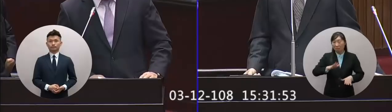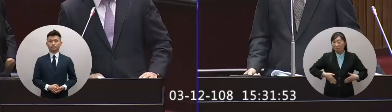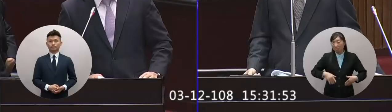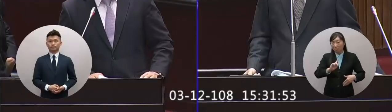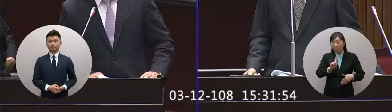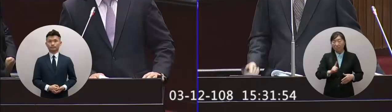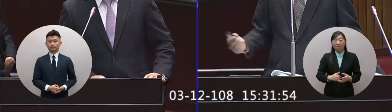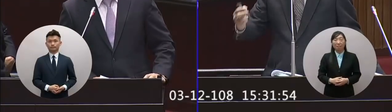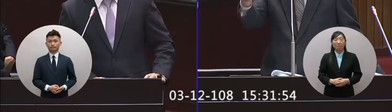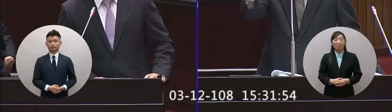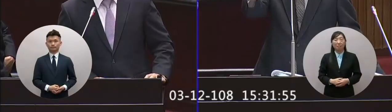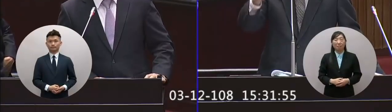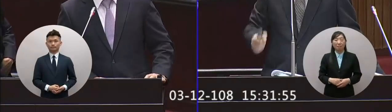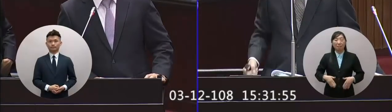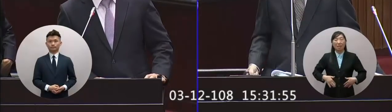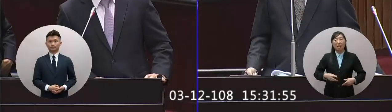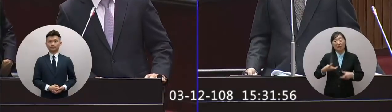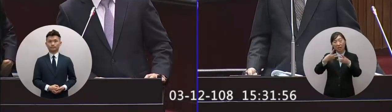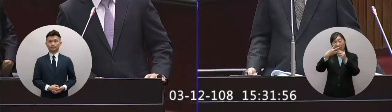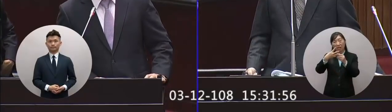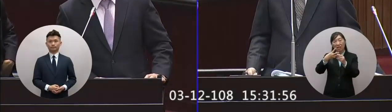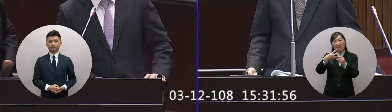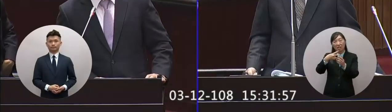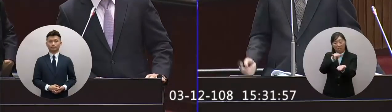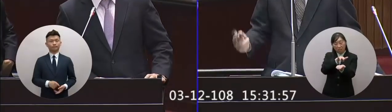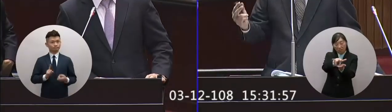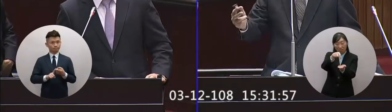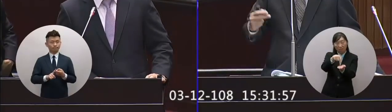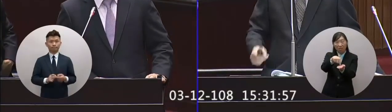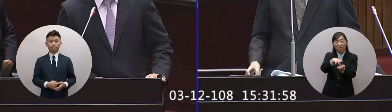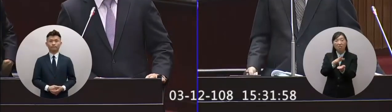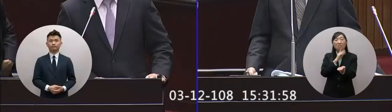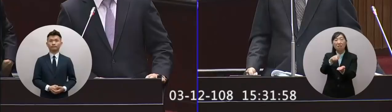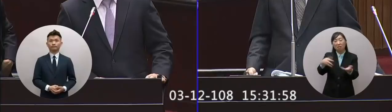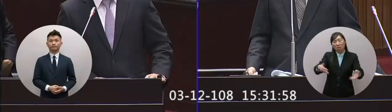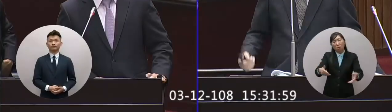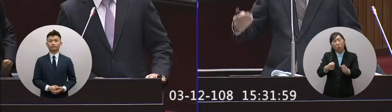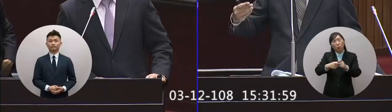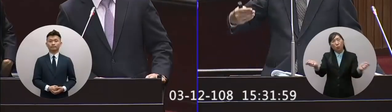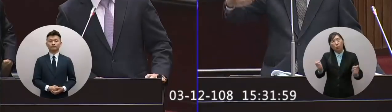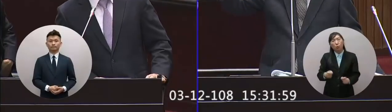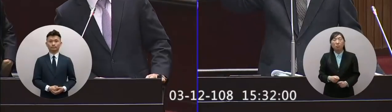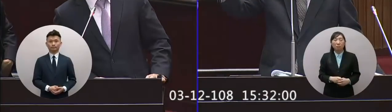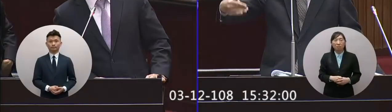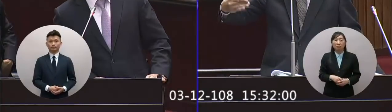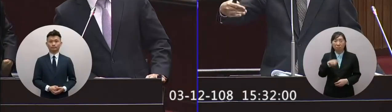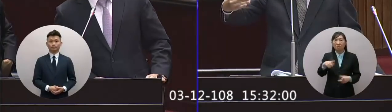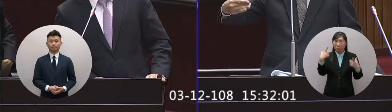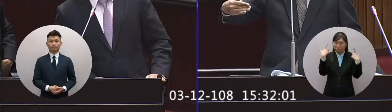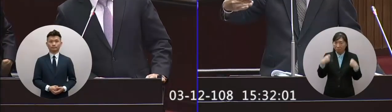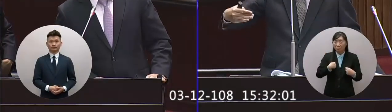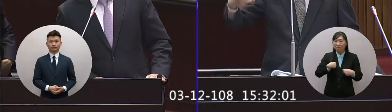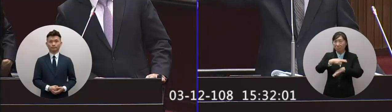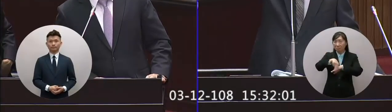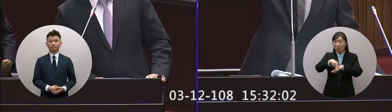的一项，像特别是第三跑道啊。 对， 这样的公路够固啊，啊，结果第三跑道本来已